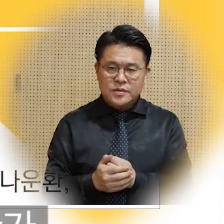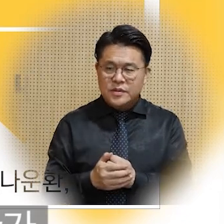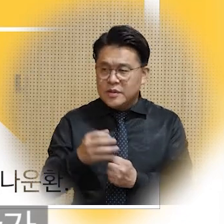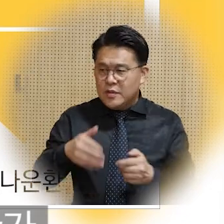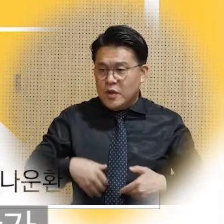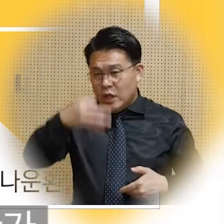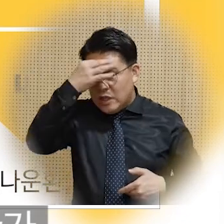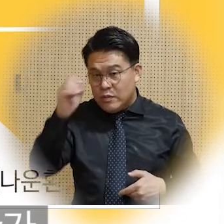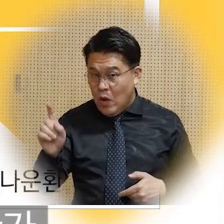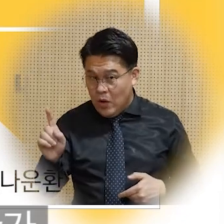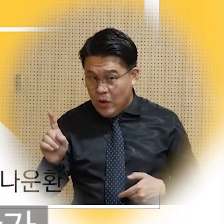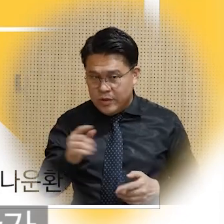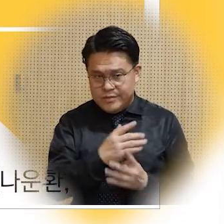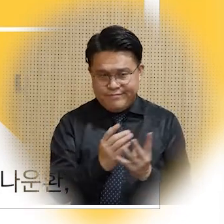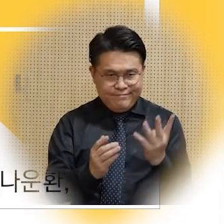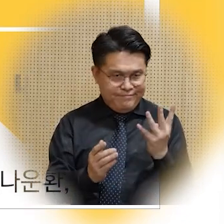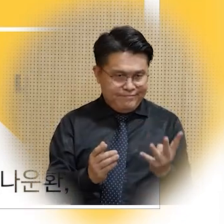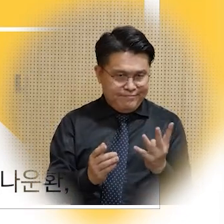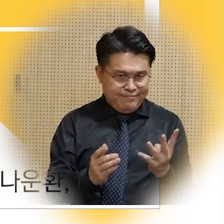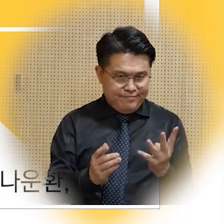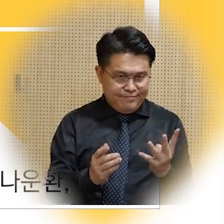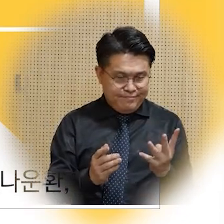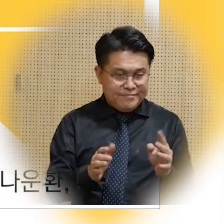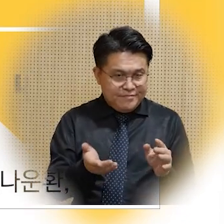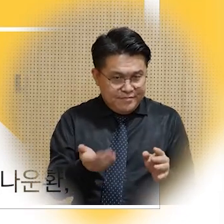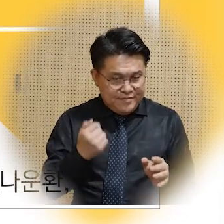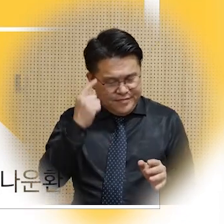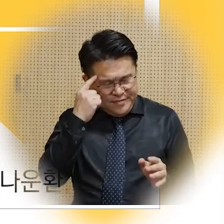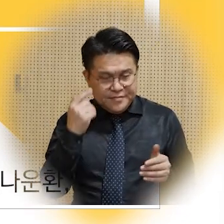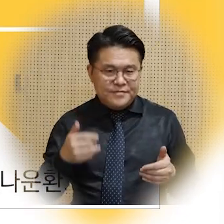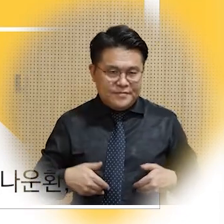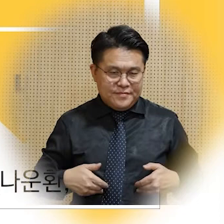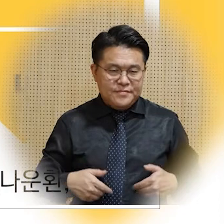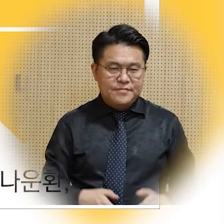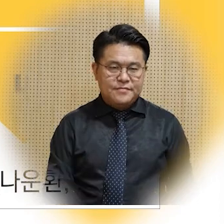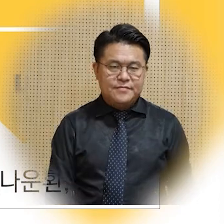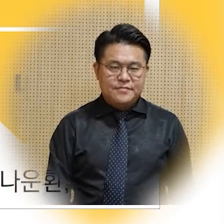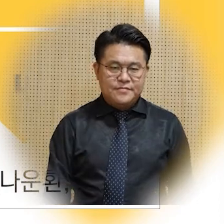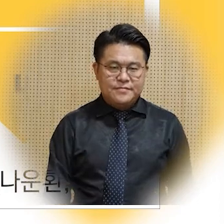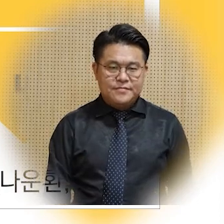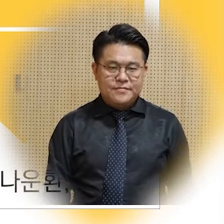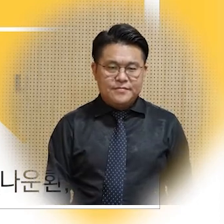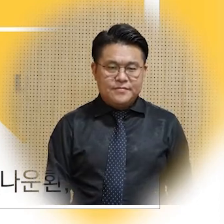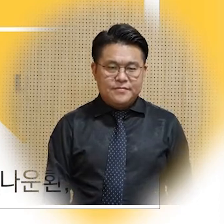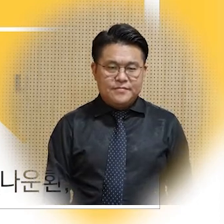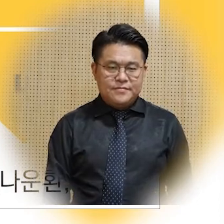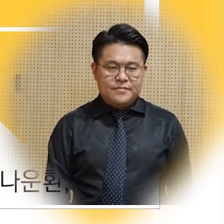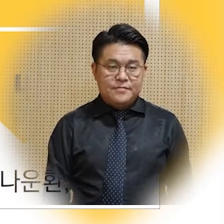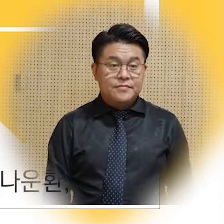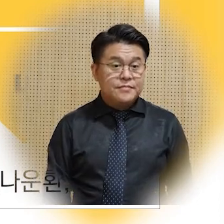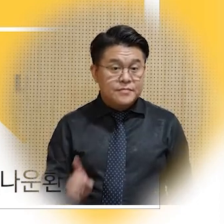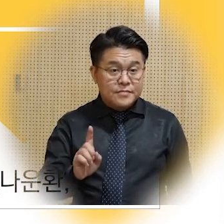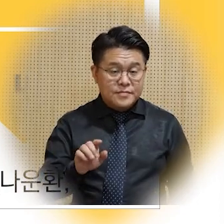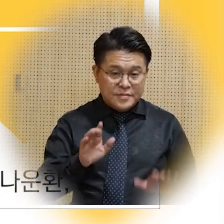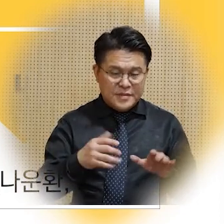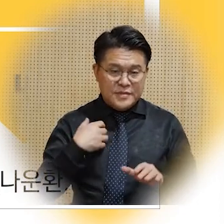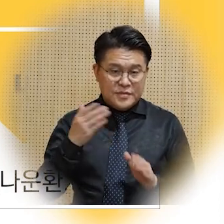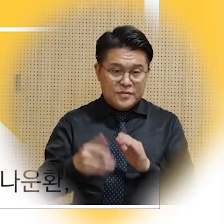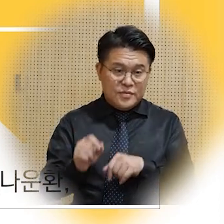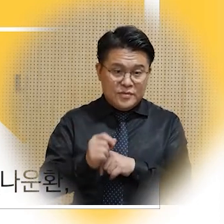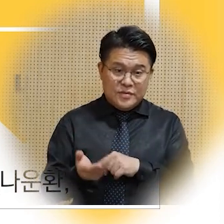작업을 수행하는데 어떤 기술이 필요한가. 예, 이게 이제 네 가지의 크게 고려해야 될 사항입니다. 그래서 사실은 지금